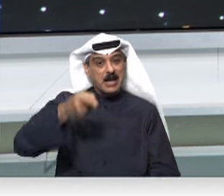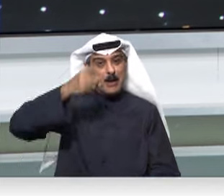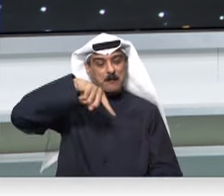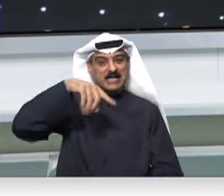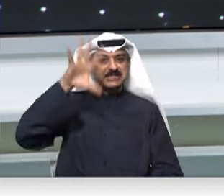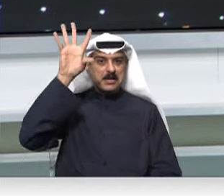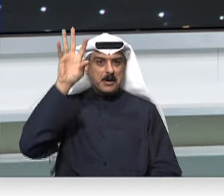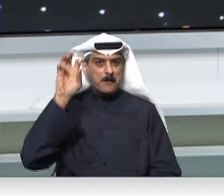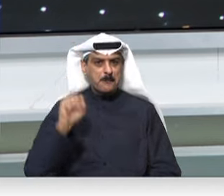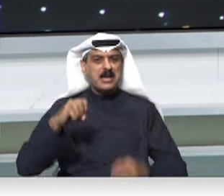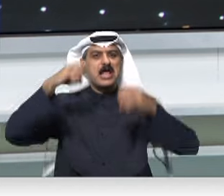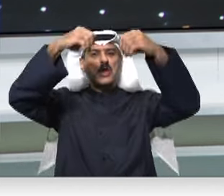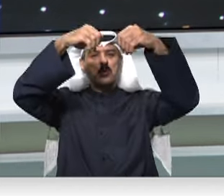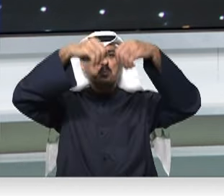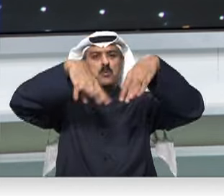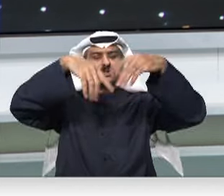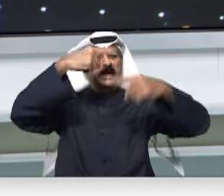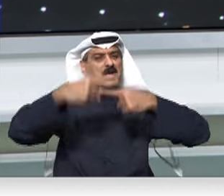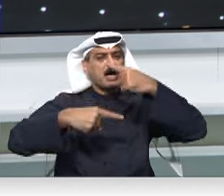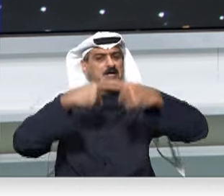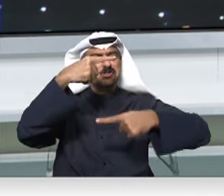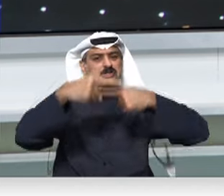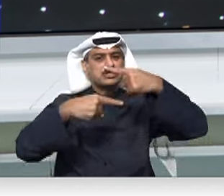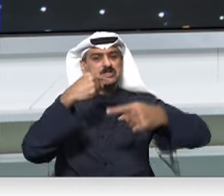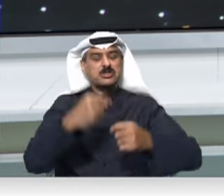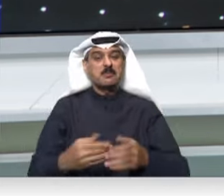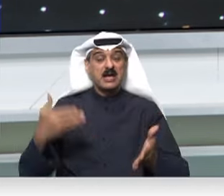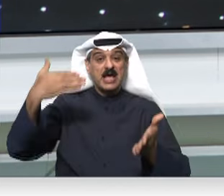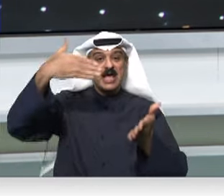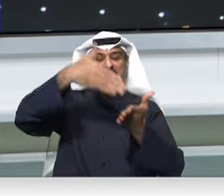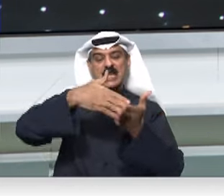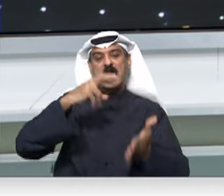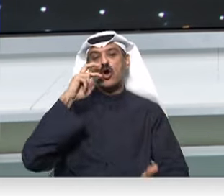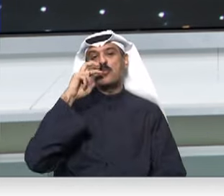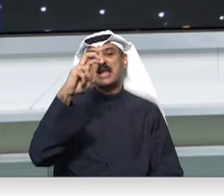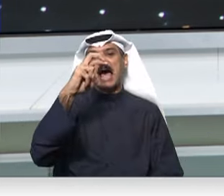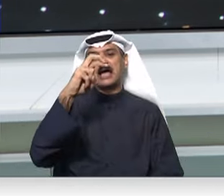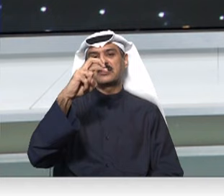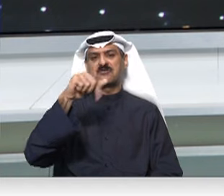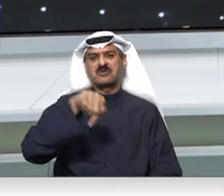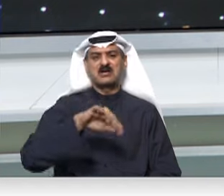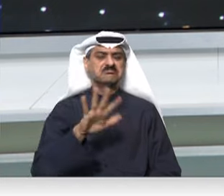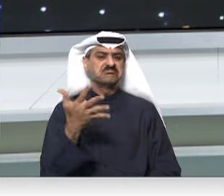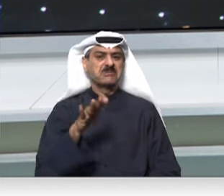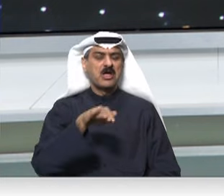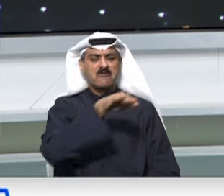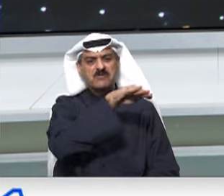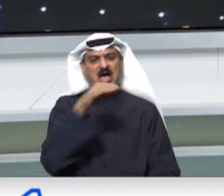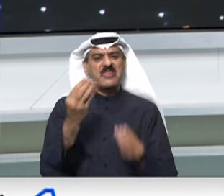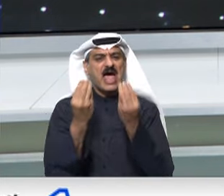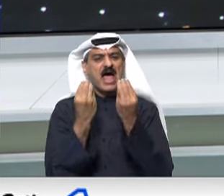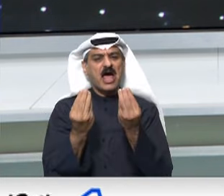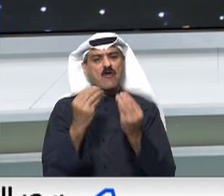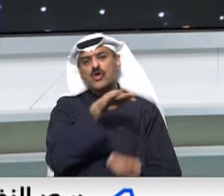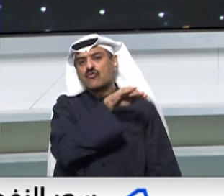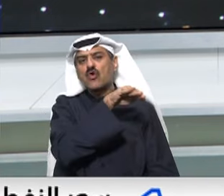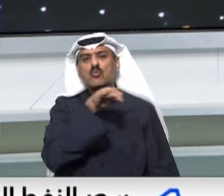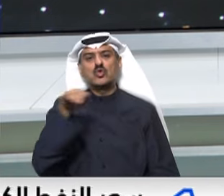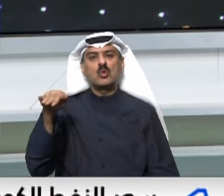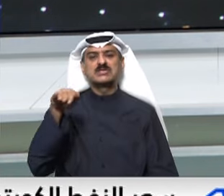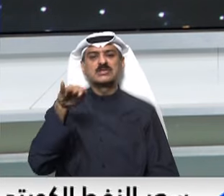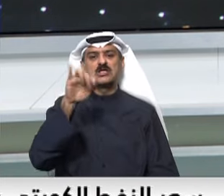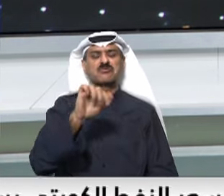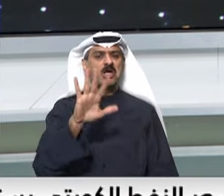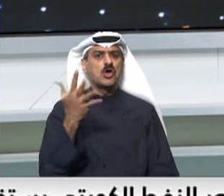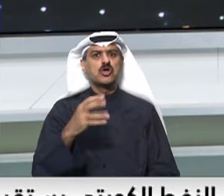الغد، راح تستمر معانا على فترات حتى مساء يوم الأحد، شدتها بشكل عام ما بين الخفيفة المتوسطة قد تكون